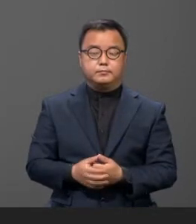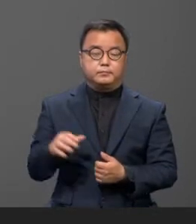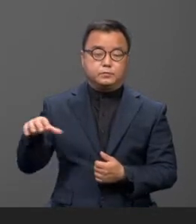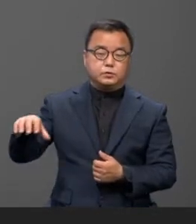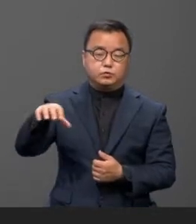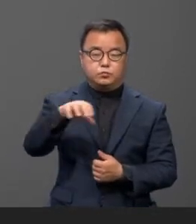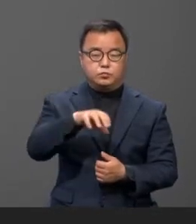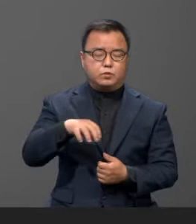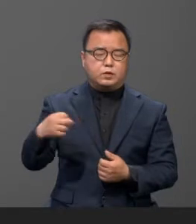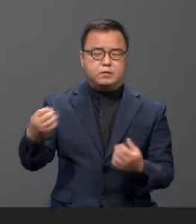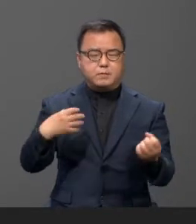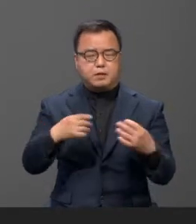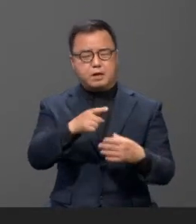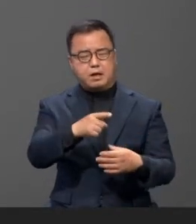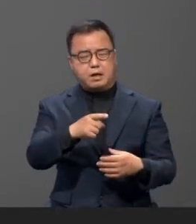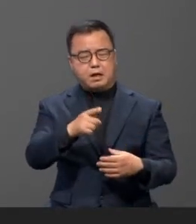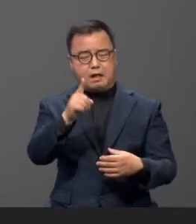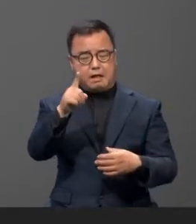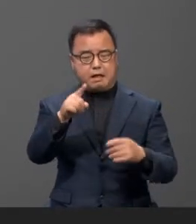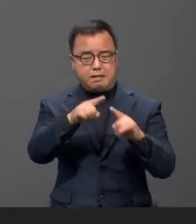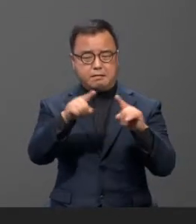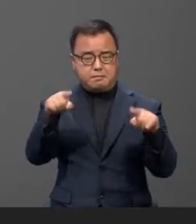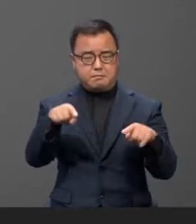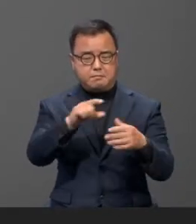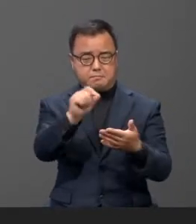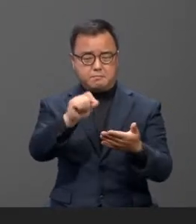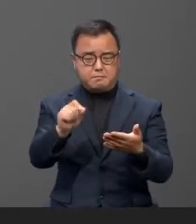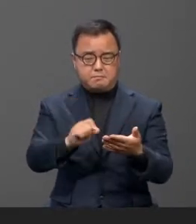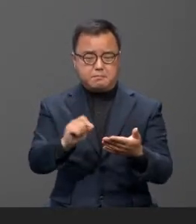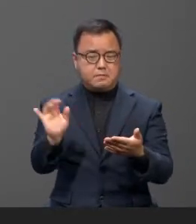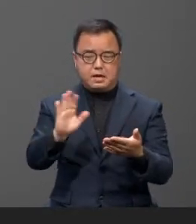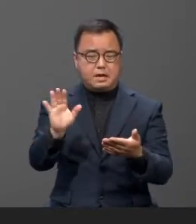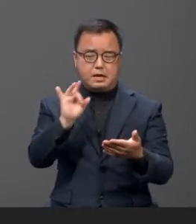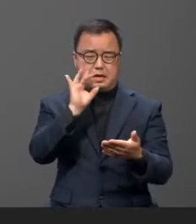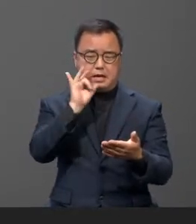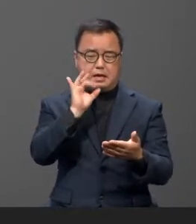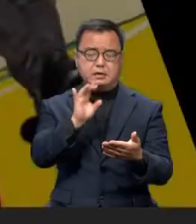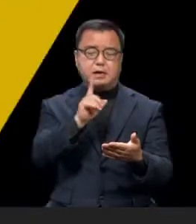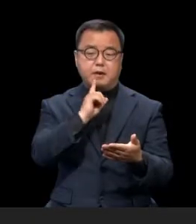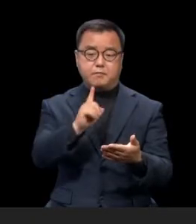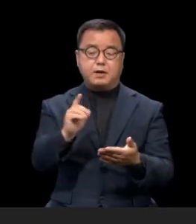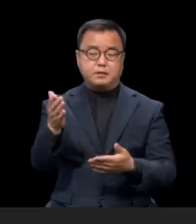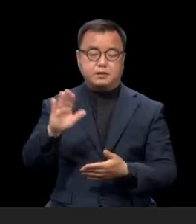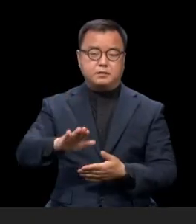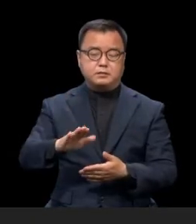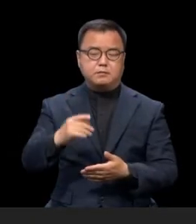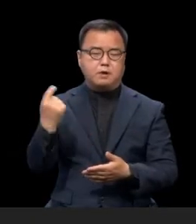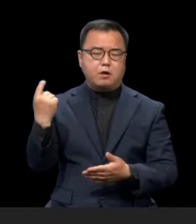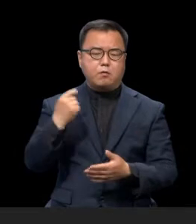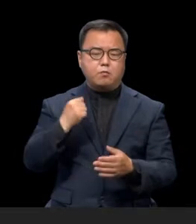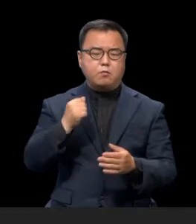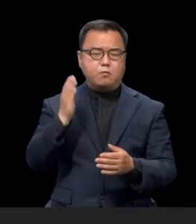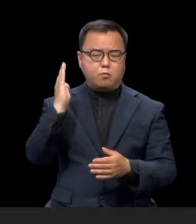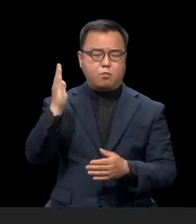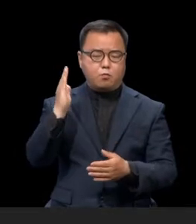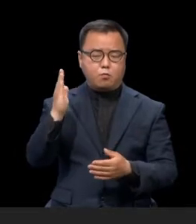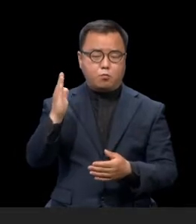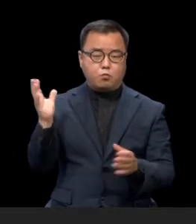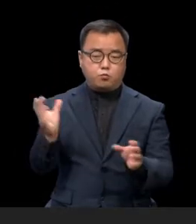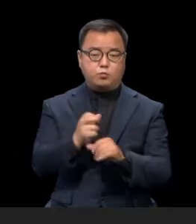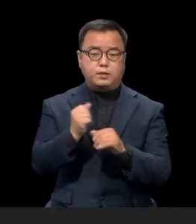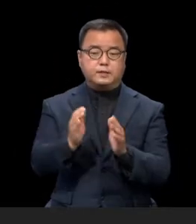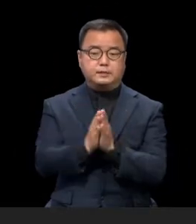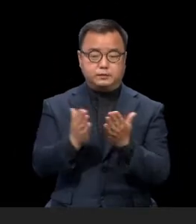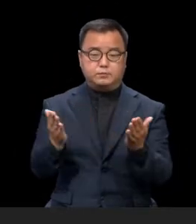주변에서는 그가 한 달락도 제대로 쓸 수 없을 거라고 부정적으로 얘기했지만 그의 목소리는 한 편의 책이 되어 세상에